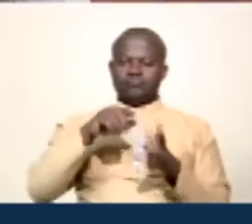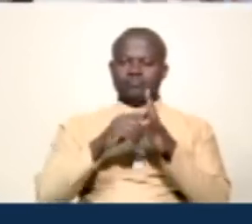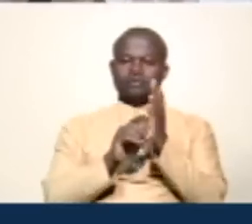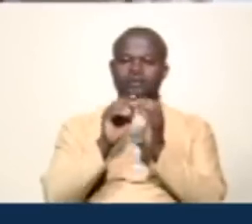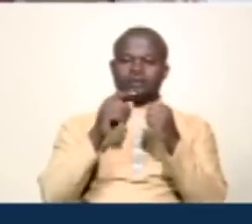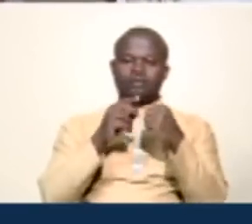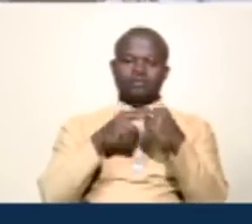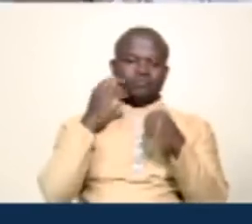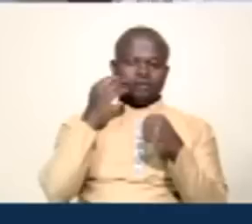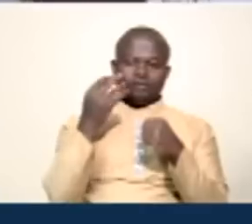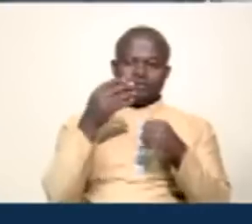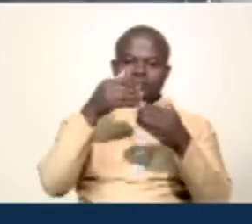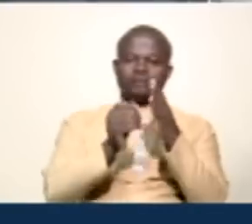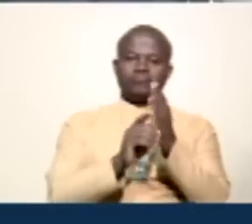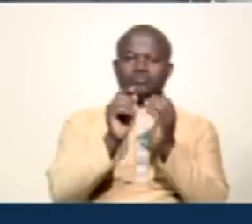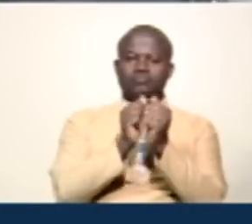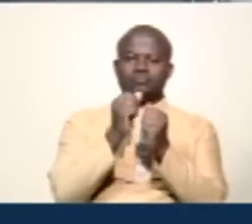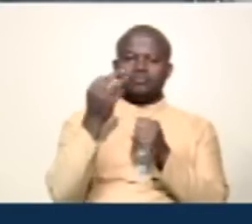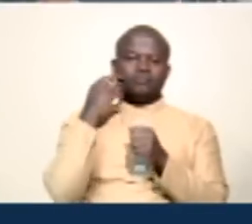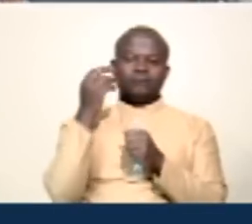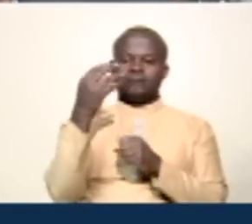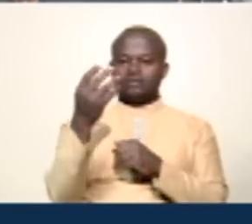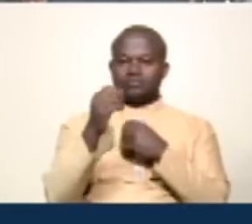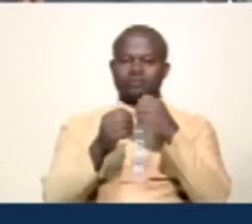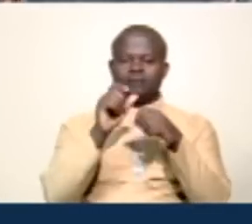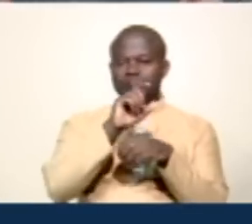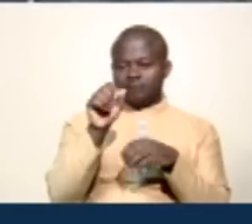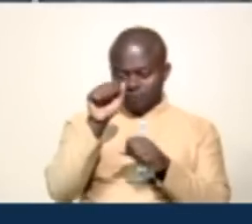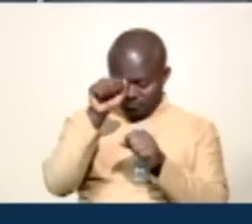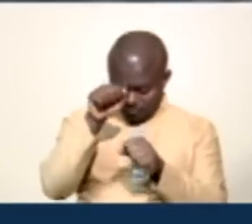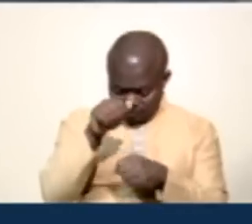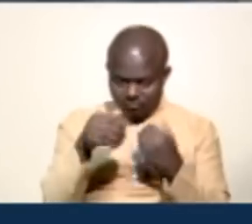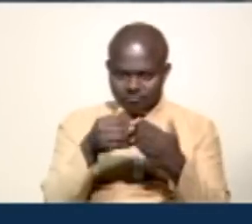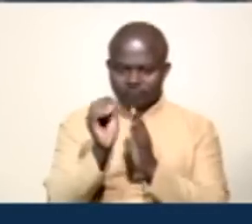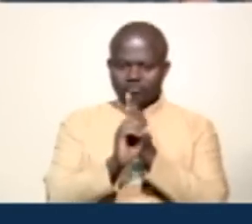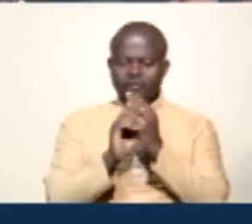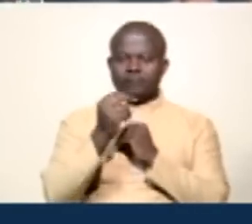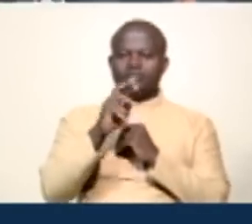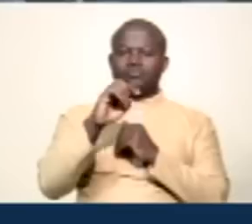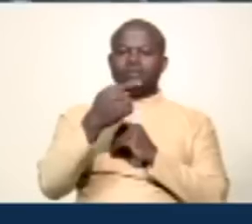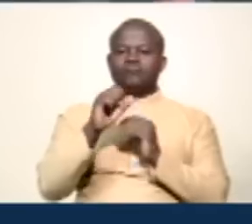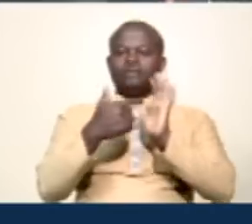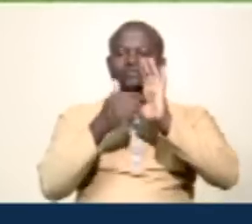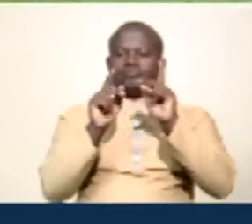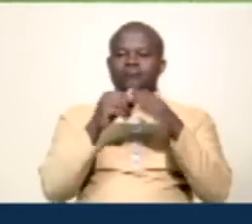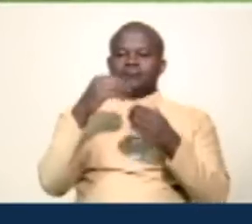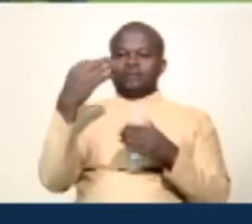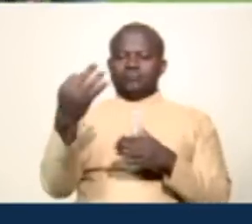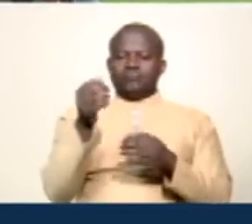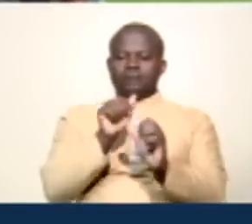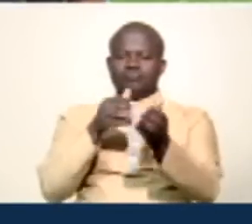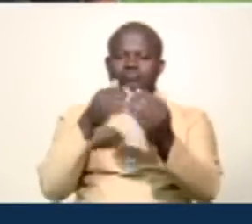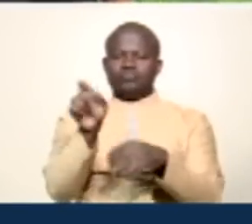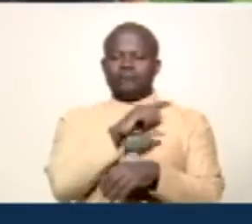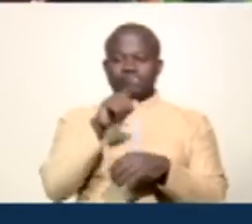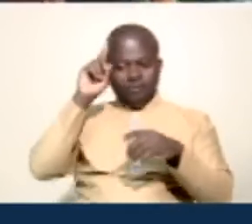tariki 7 Mata kugera tariki ya 13 Mata mu cyumweru cy'icyunamo, mu karere ka Nyarugenge hagaragaye abantu batatu bakurikiranweho